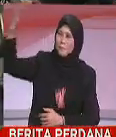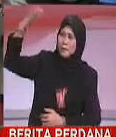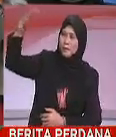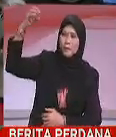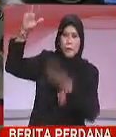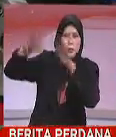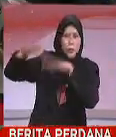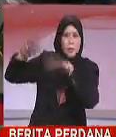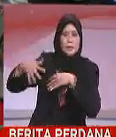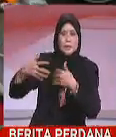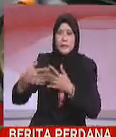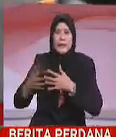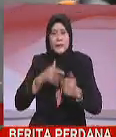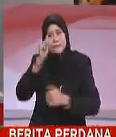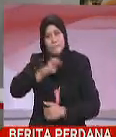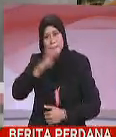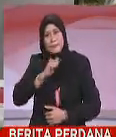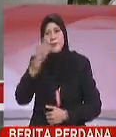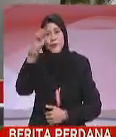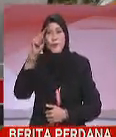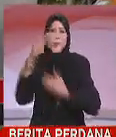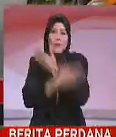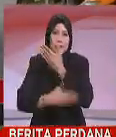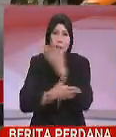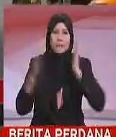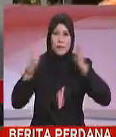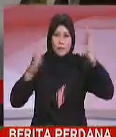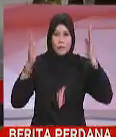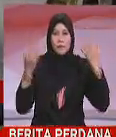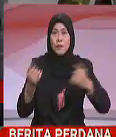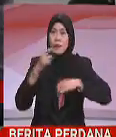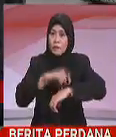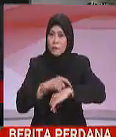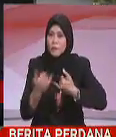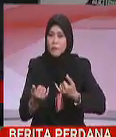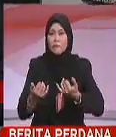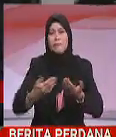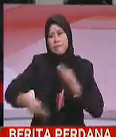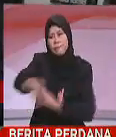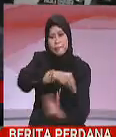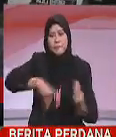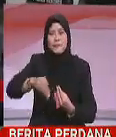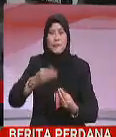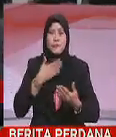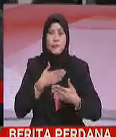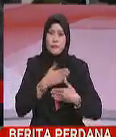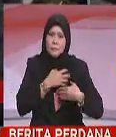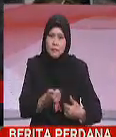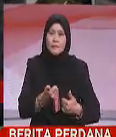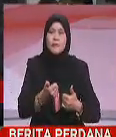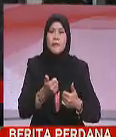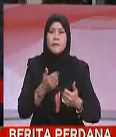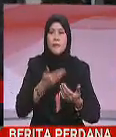berhujan, meninggalkan keluarga demi negara. Jadi sudah tiba masanya untuk kita membalas jasa mereka dengan cara yang paling